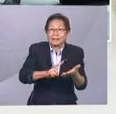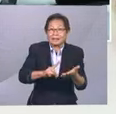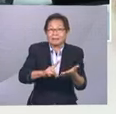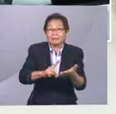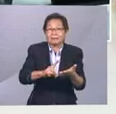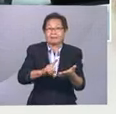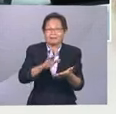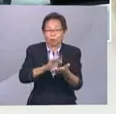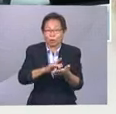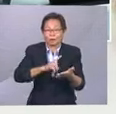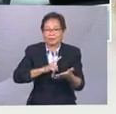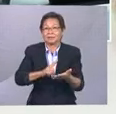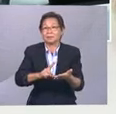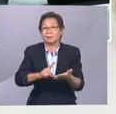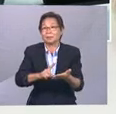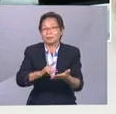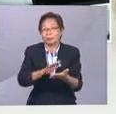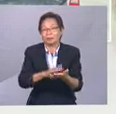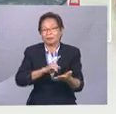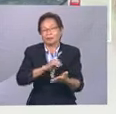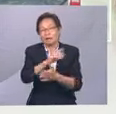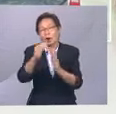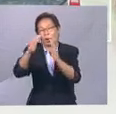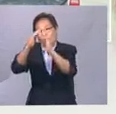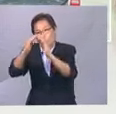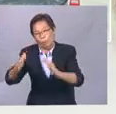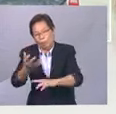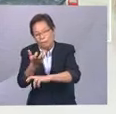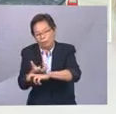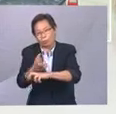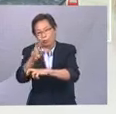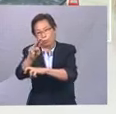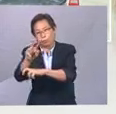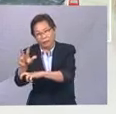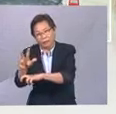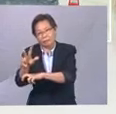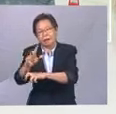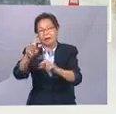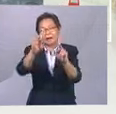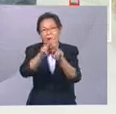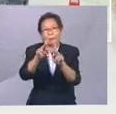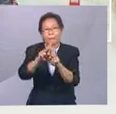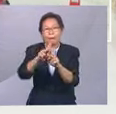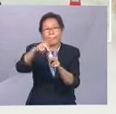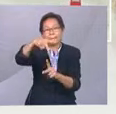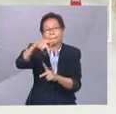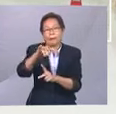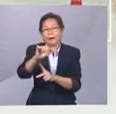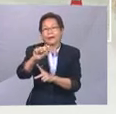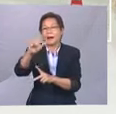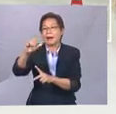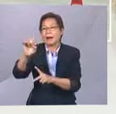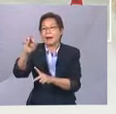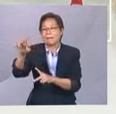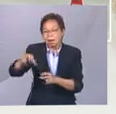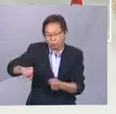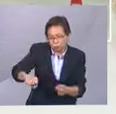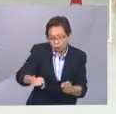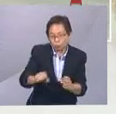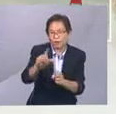an-nabawiyyah dan sebuah rumah di Batu dop Tiga Kampung paya lebar Sungai